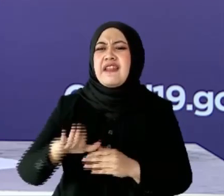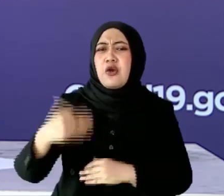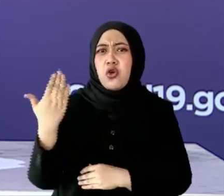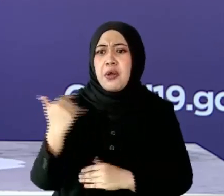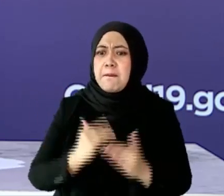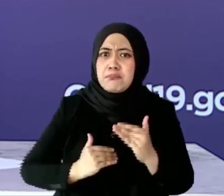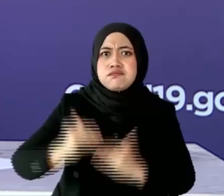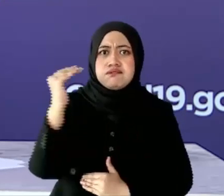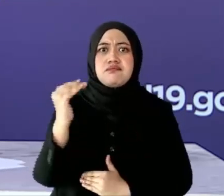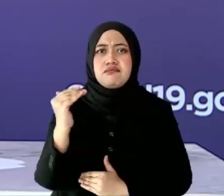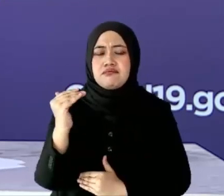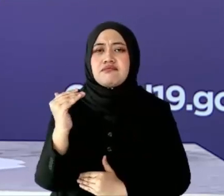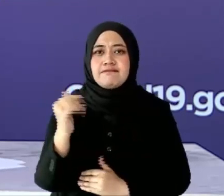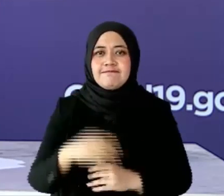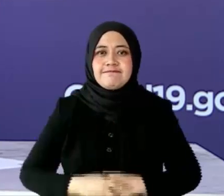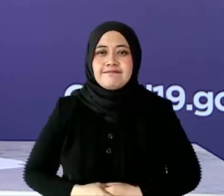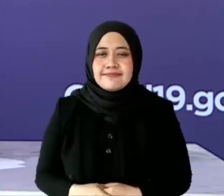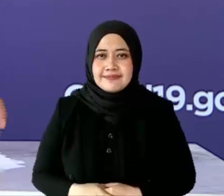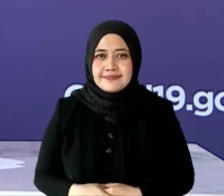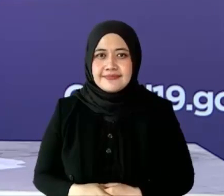dari tahun lalu.